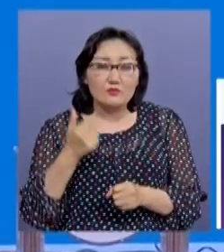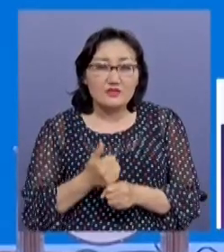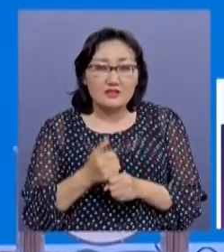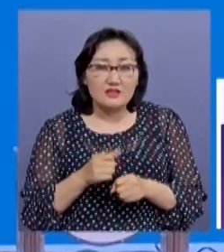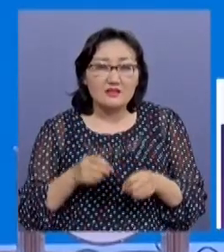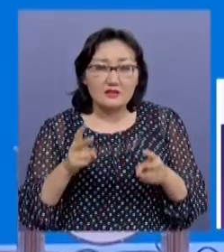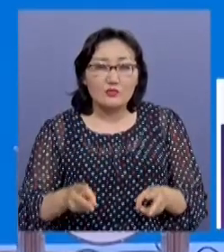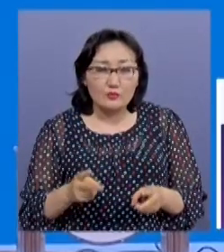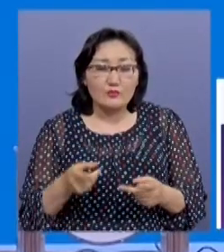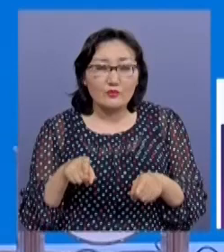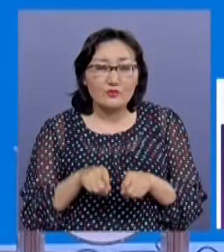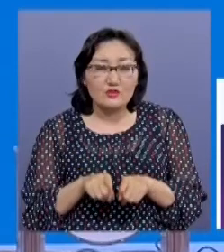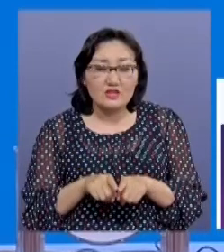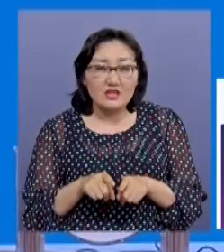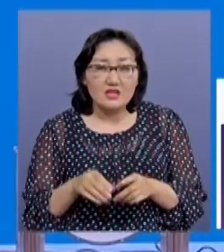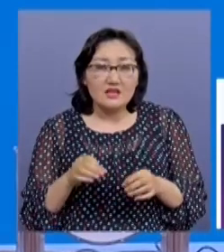қауіп осы.